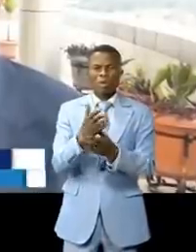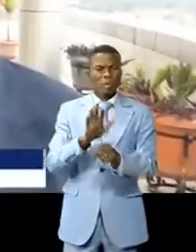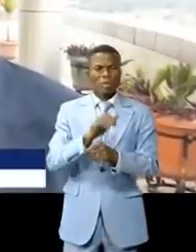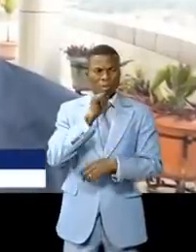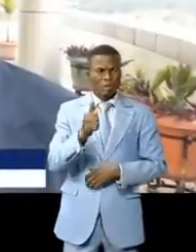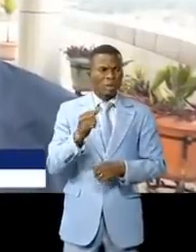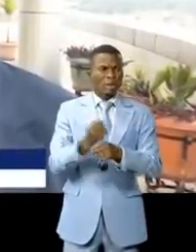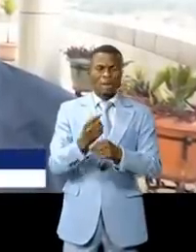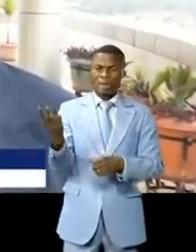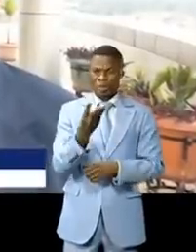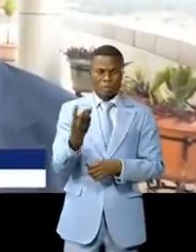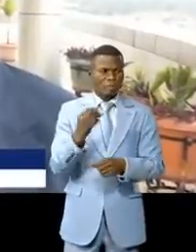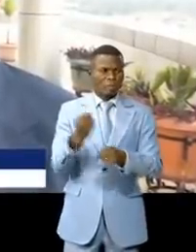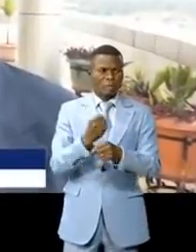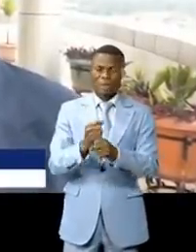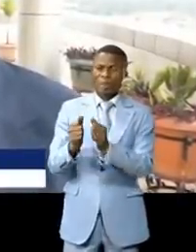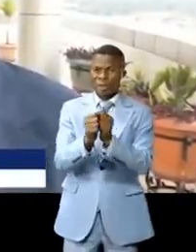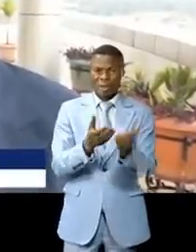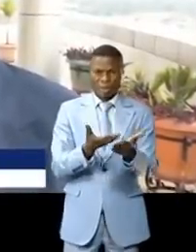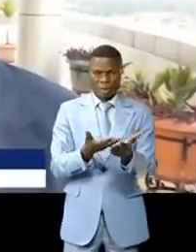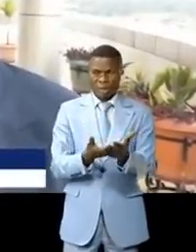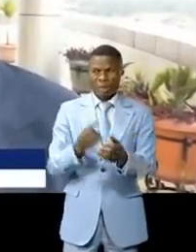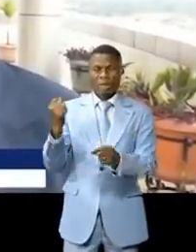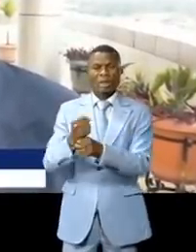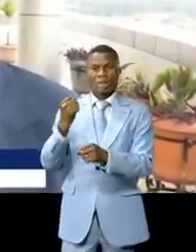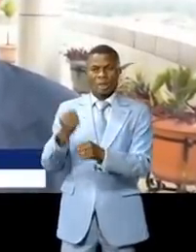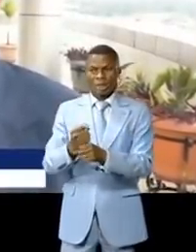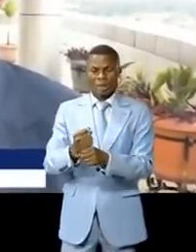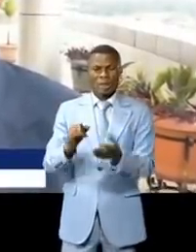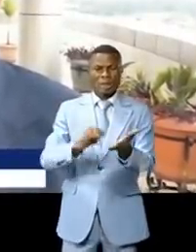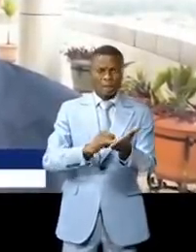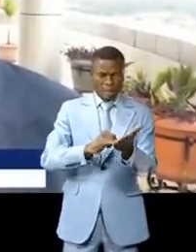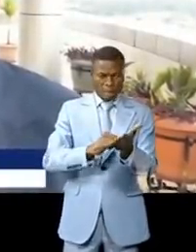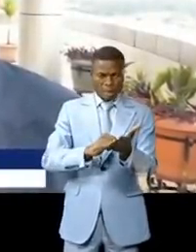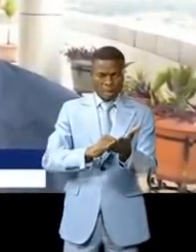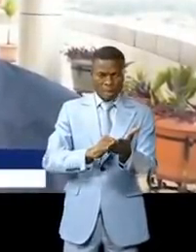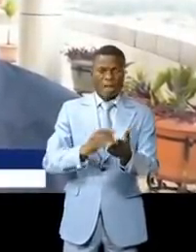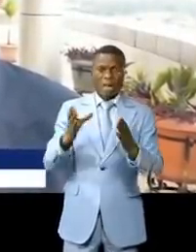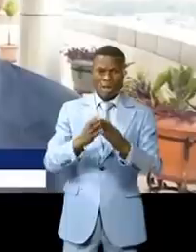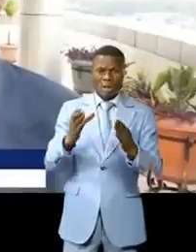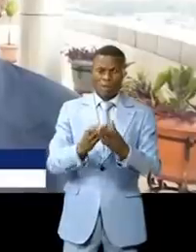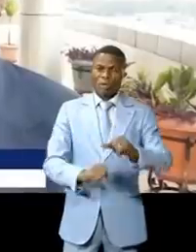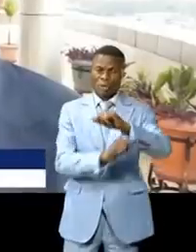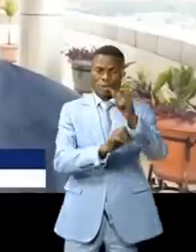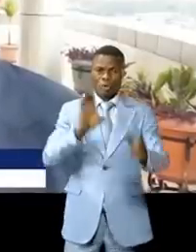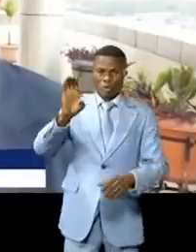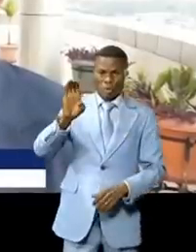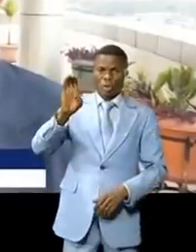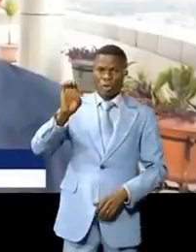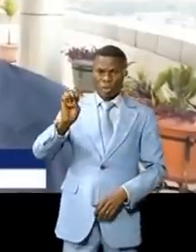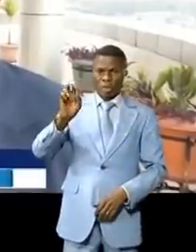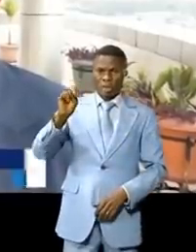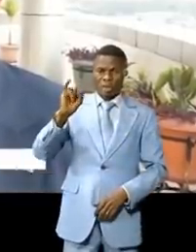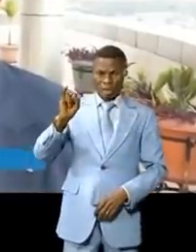opérations qui vont faire certaines opérations ensemble. Les opérations d'enrôlement qui seront faites avec l'appui de la CENI vont